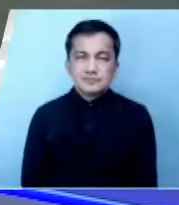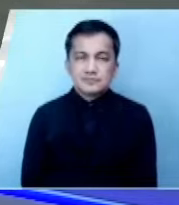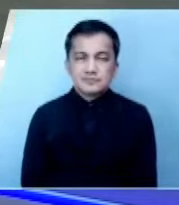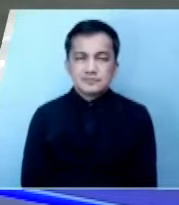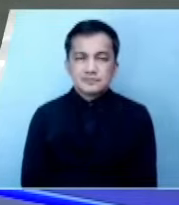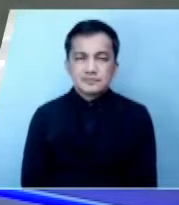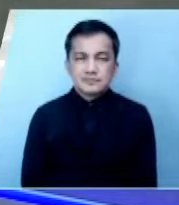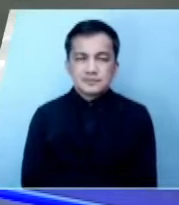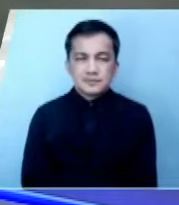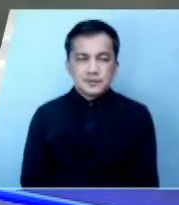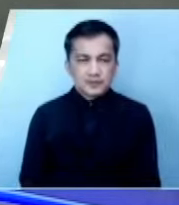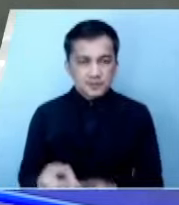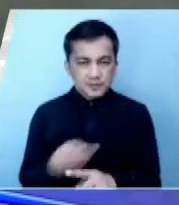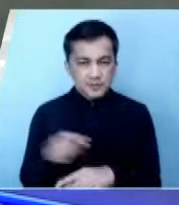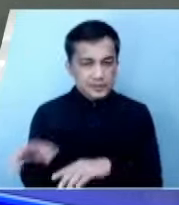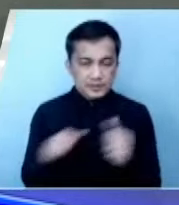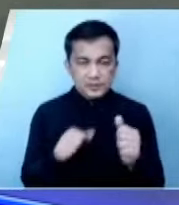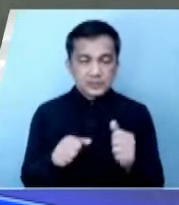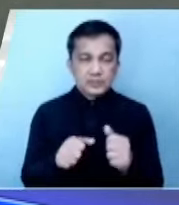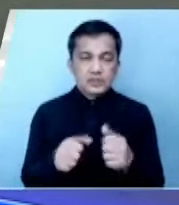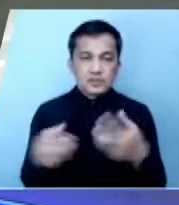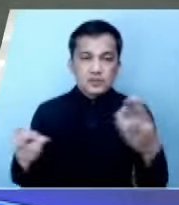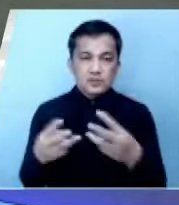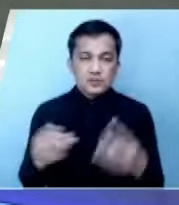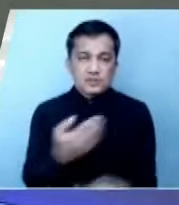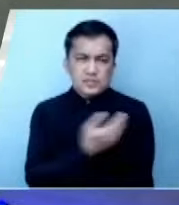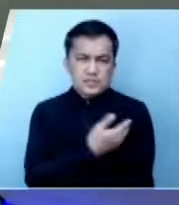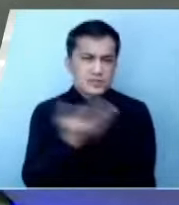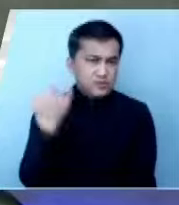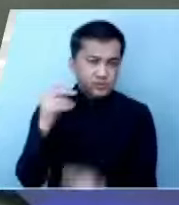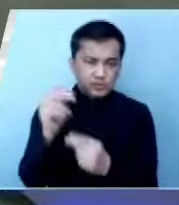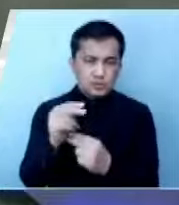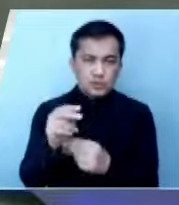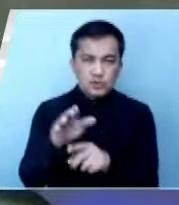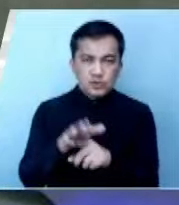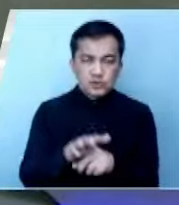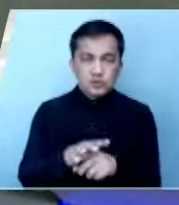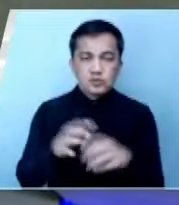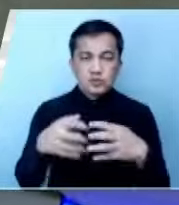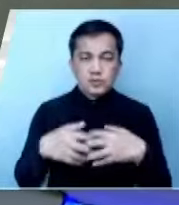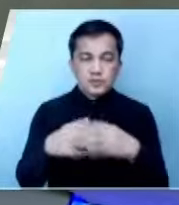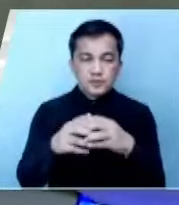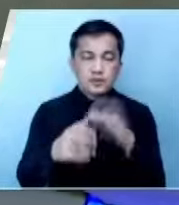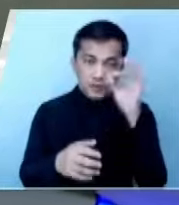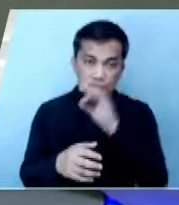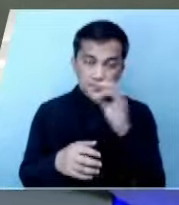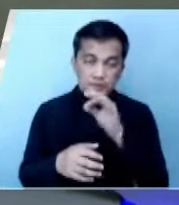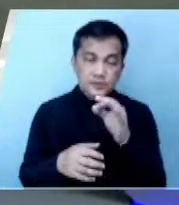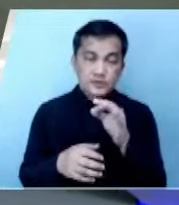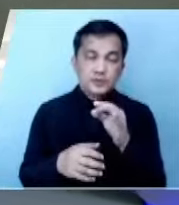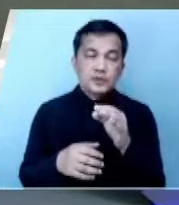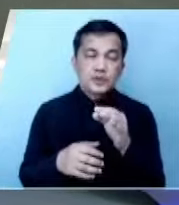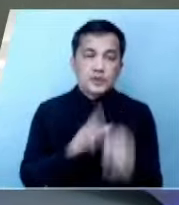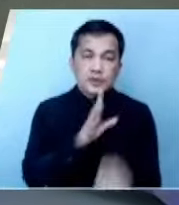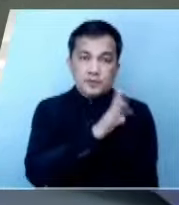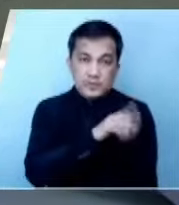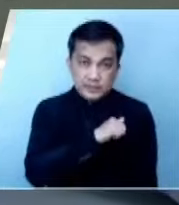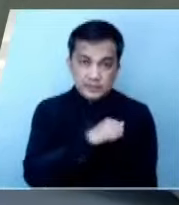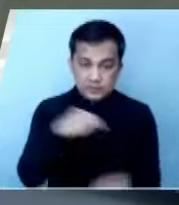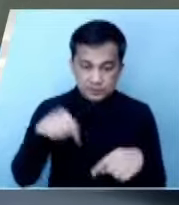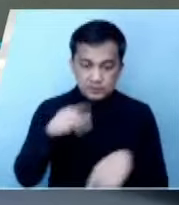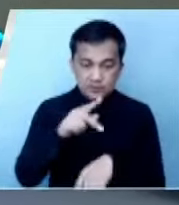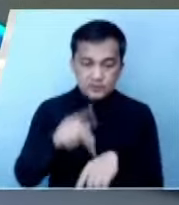Mula sa paglisan sa gera sa Gaza noong Nobyembre, unti-unting bumabangon ang mga Filipino-Palestinian dito sa bansa. Kabilang